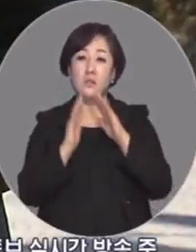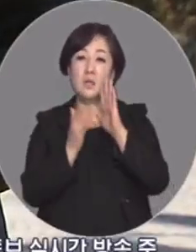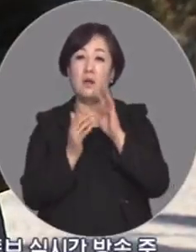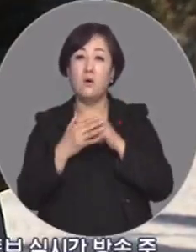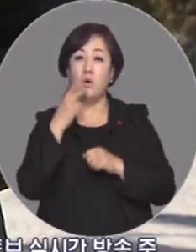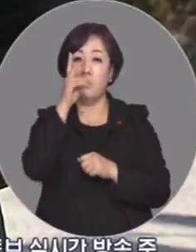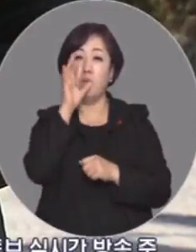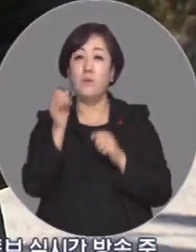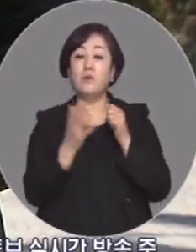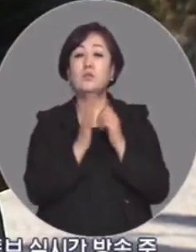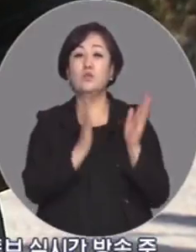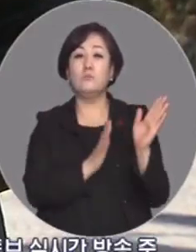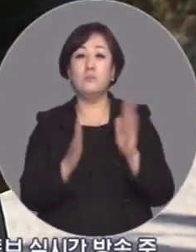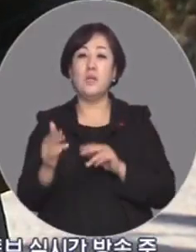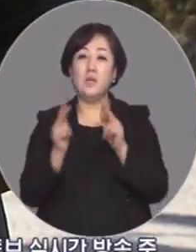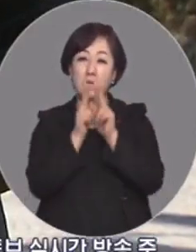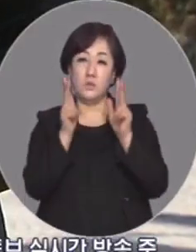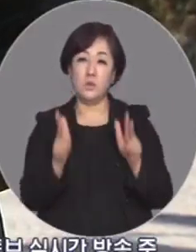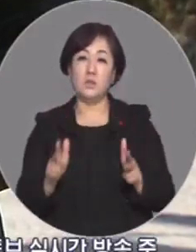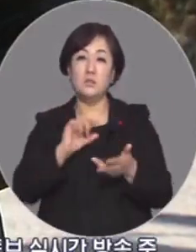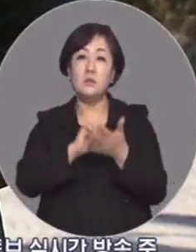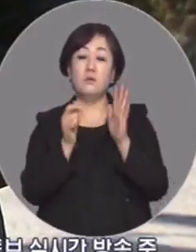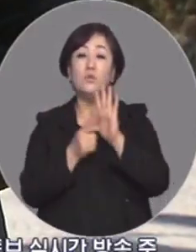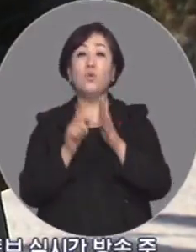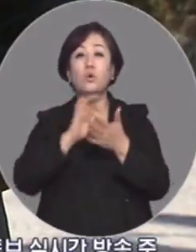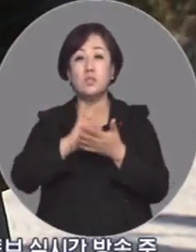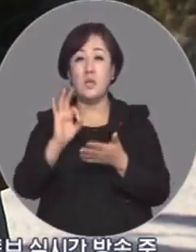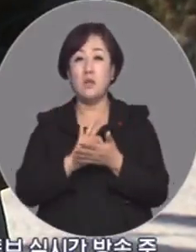키트를 확보하는데 일주일 이상 걸린다고 밝혀